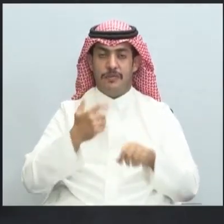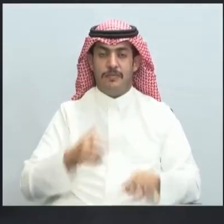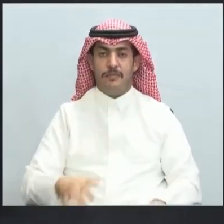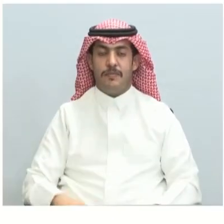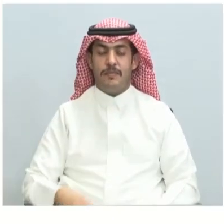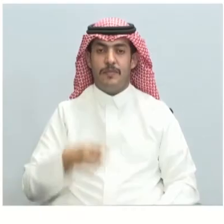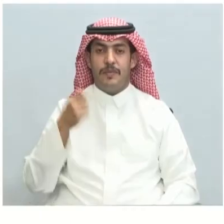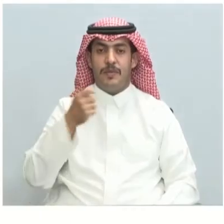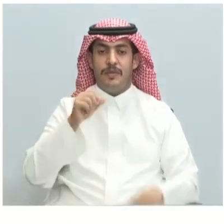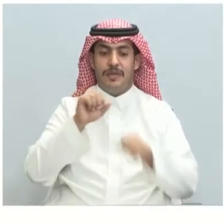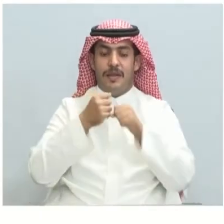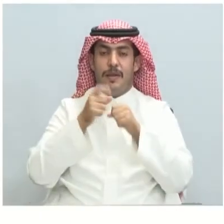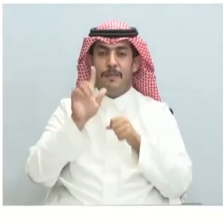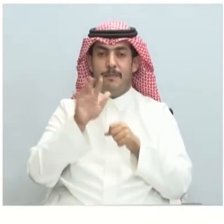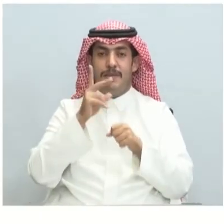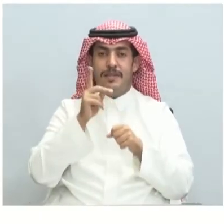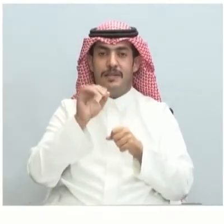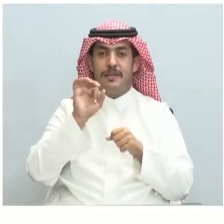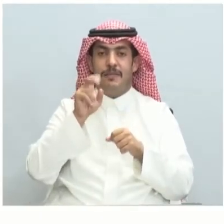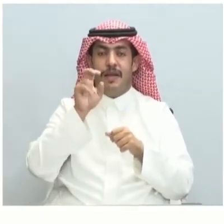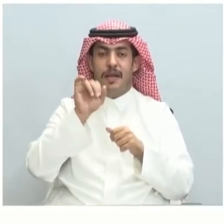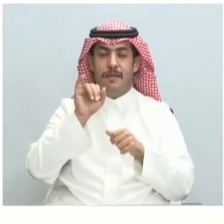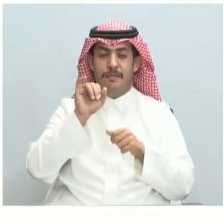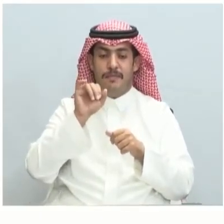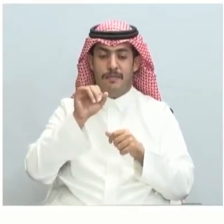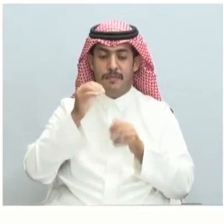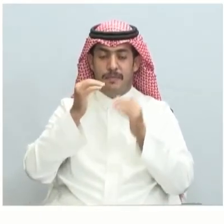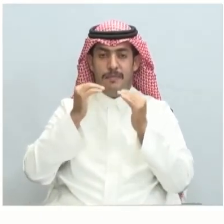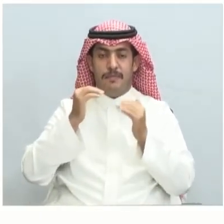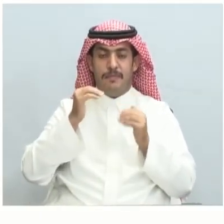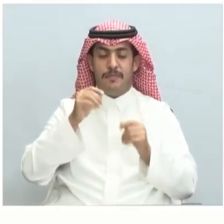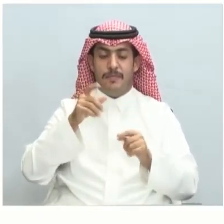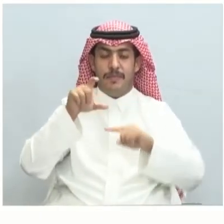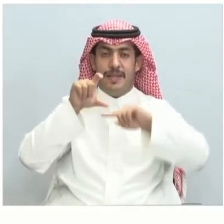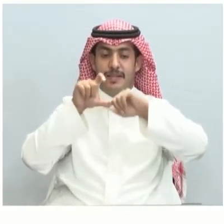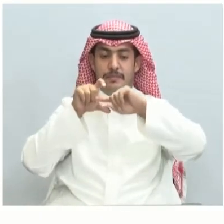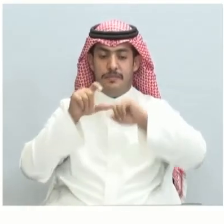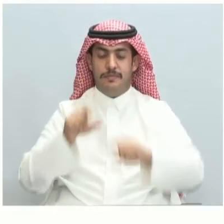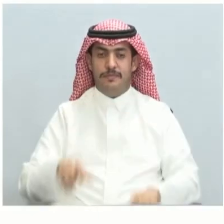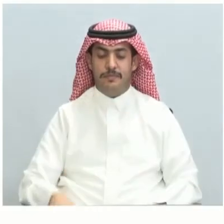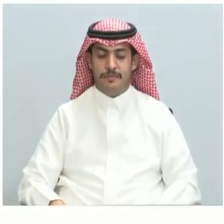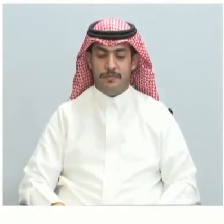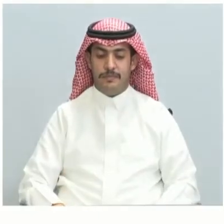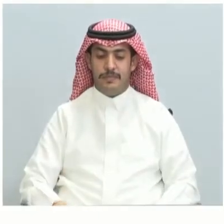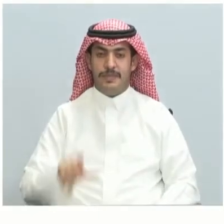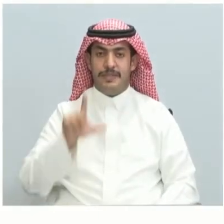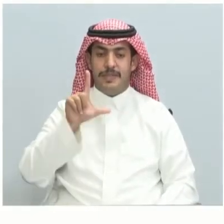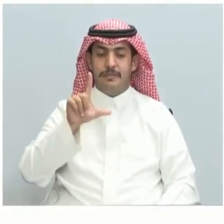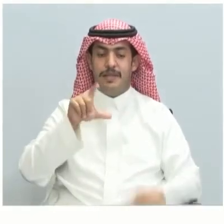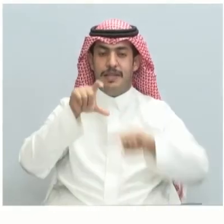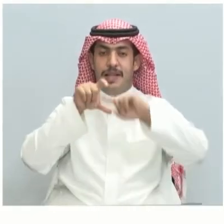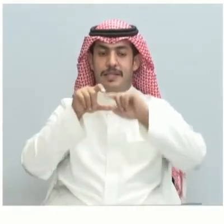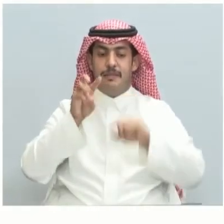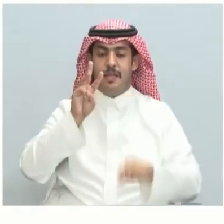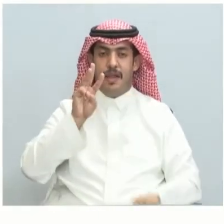اقوم بقسمه البسط على المقام اذا ابنائي وبناتي نجري عمليه القسمه هنا سبعه تقسيم